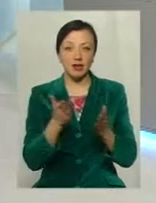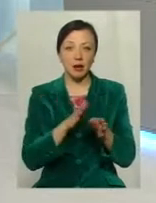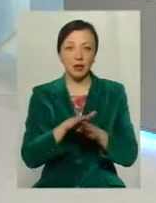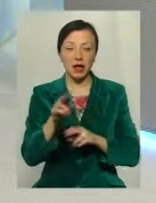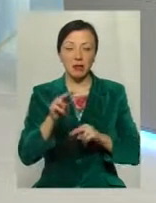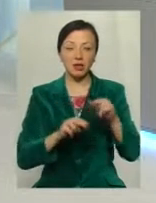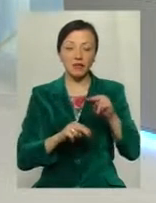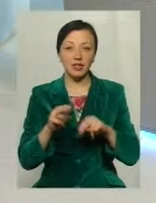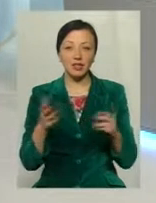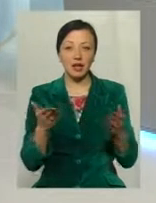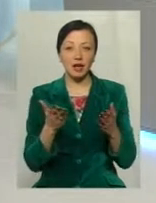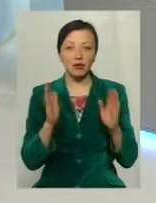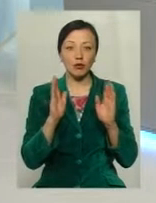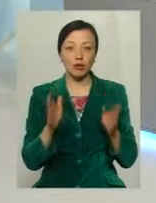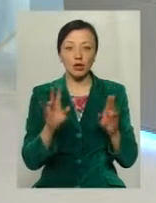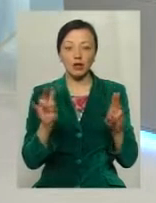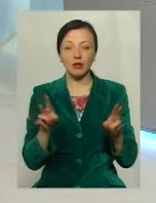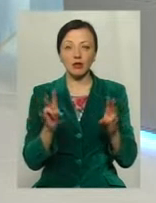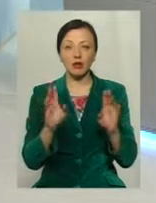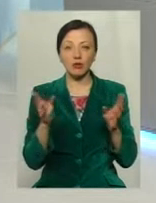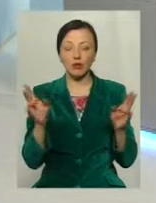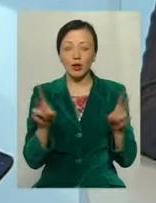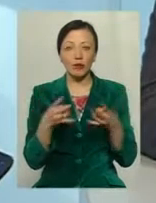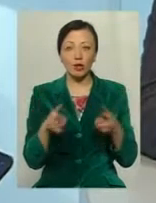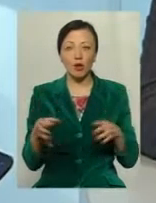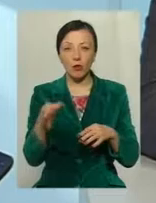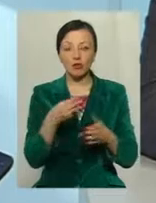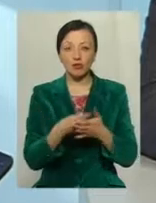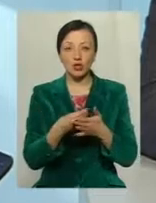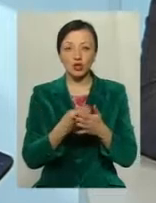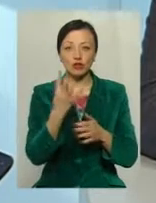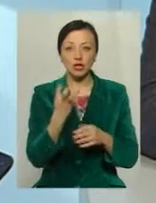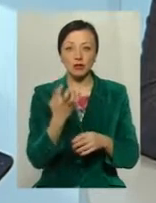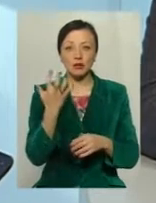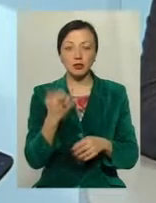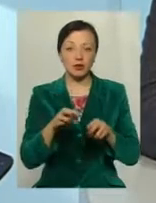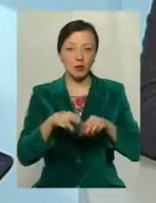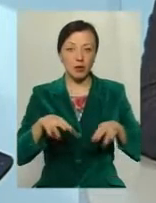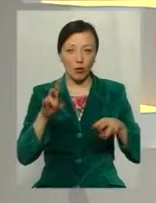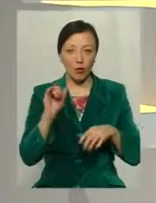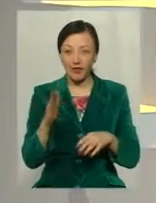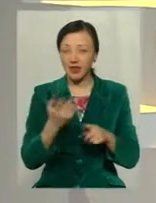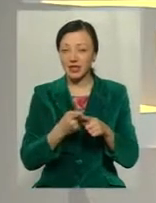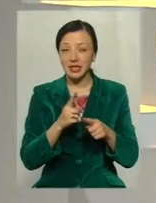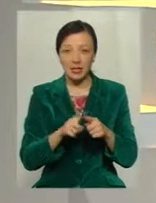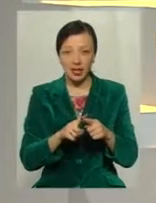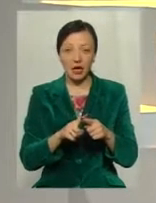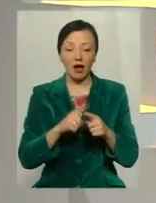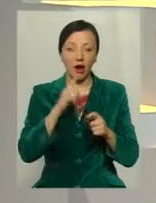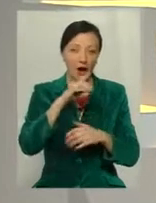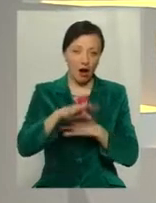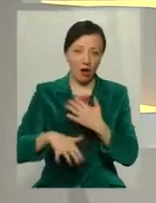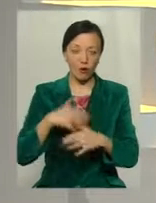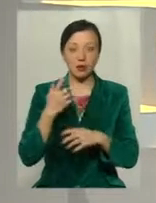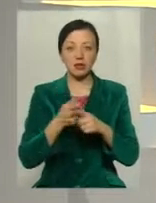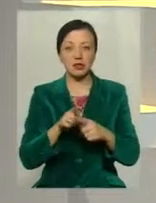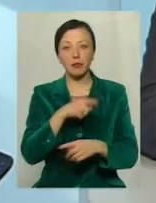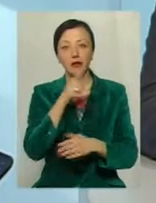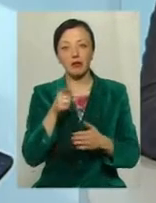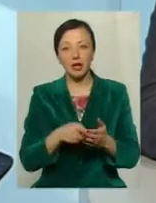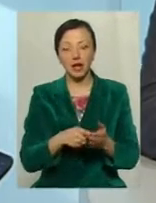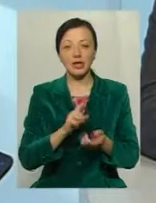рік енергоефективність, то дивимося, скільки зробили по енергоефективності, а там і 10 мільйонів немає. То ми говоримо, що по медицина,